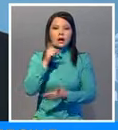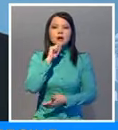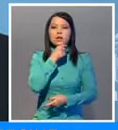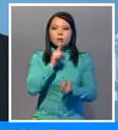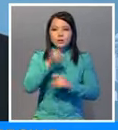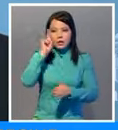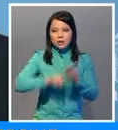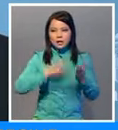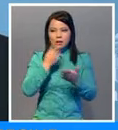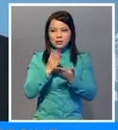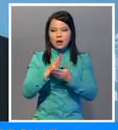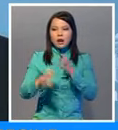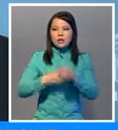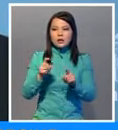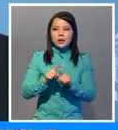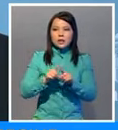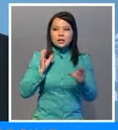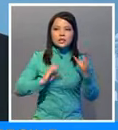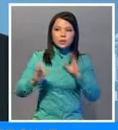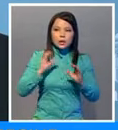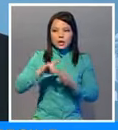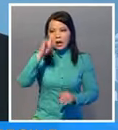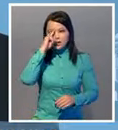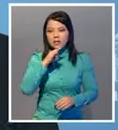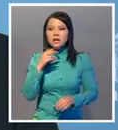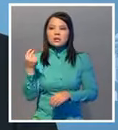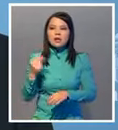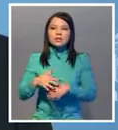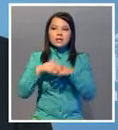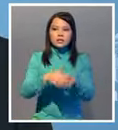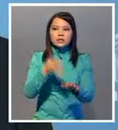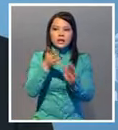қарқын алатынына сенімдімін. Халықаралық институттар да Қазақстанға инвестиция салуға дайын.